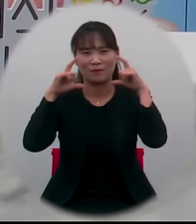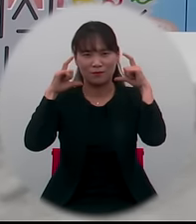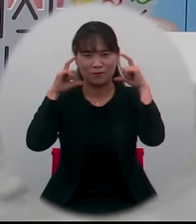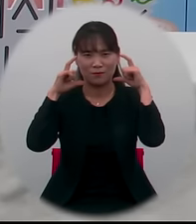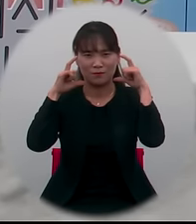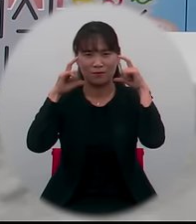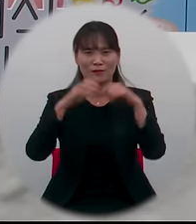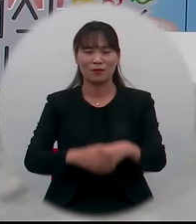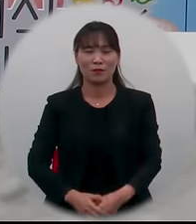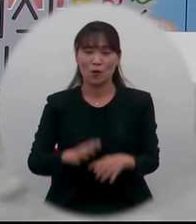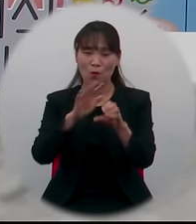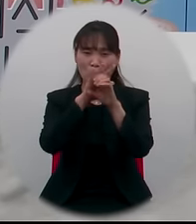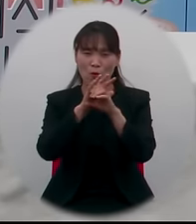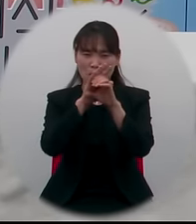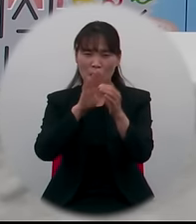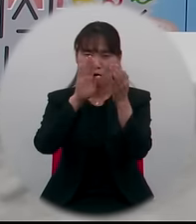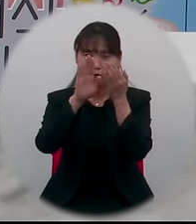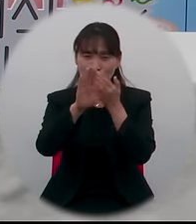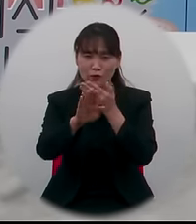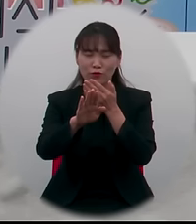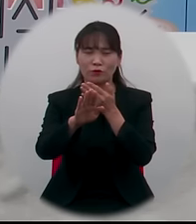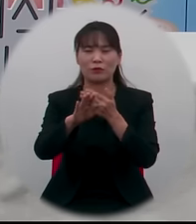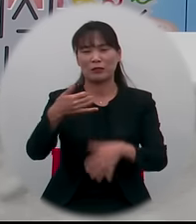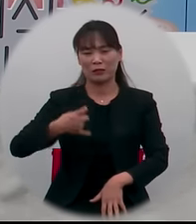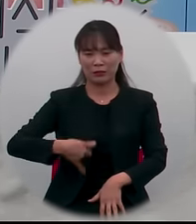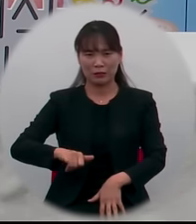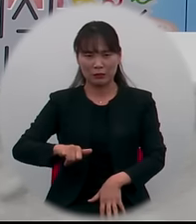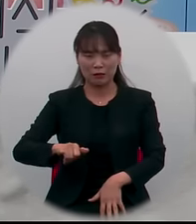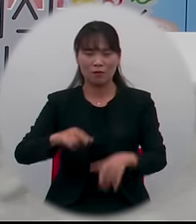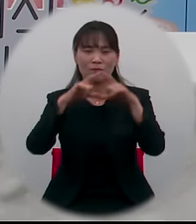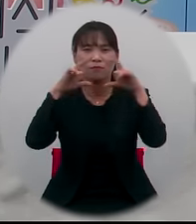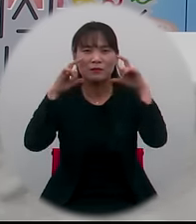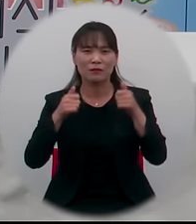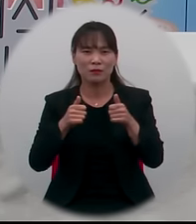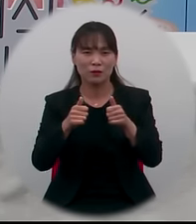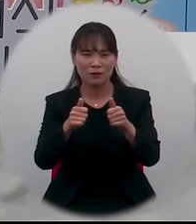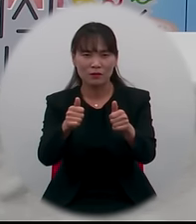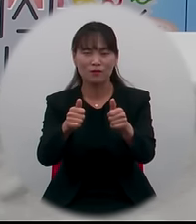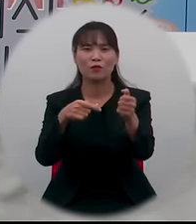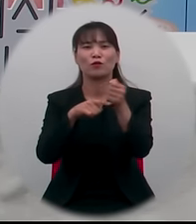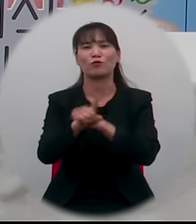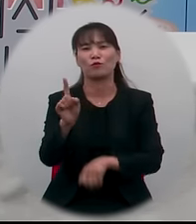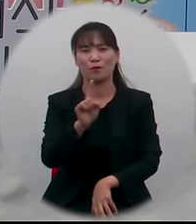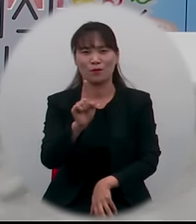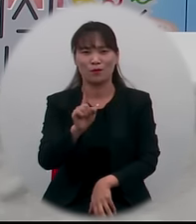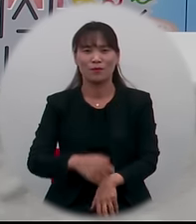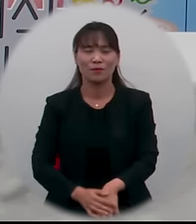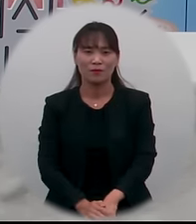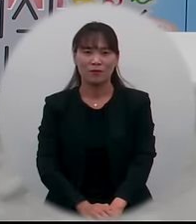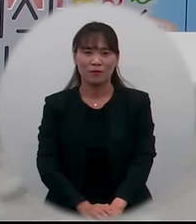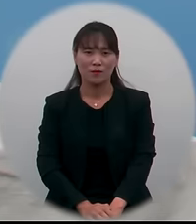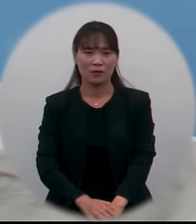마스크입니다 아 근데 코로나 4년이 끝나고 난 이후에도 우리 청소년 들 마스크 열심히 끼고 다니고 있죠 이유가 두